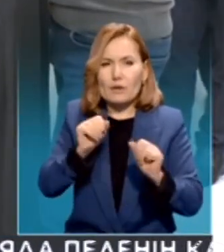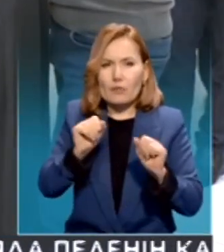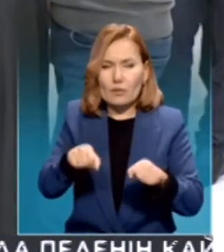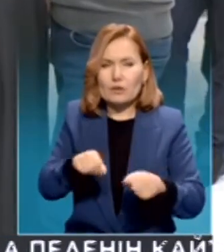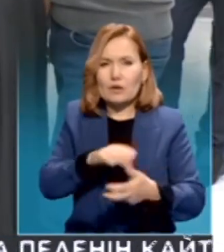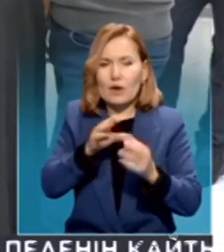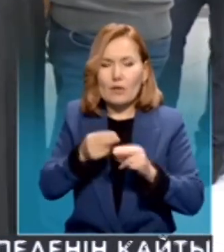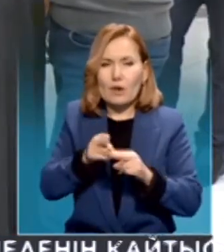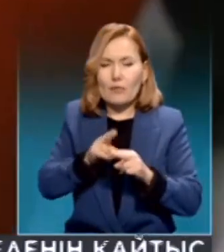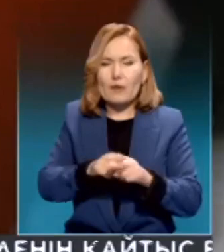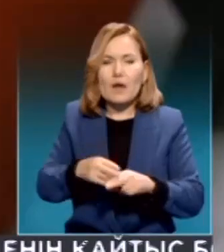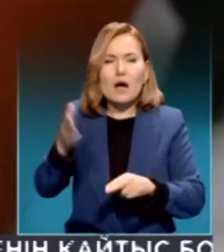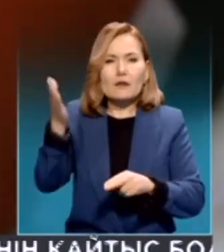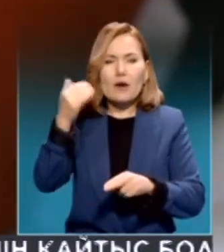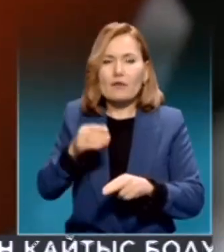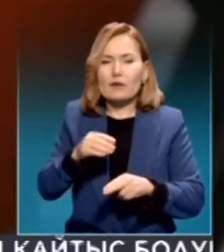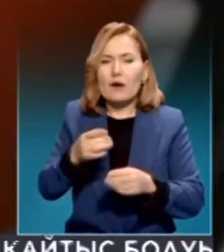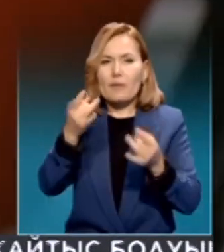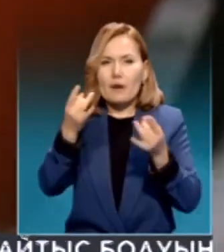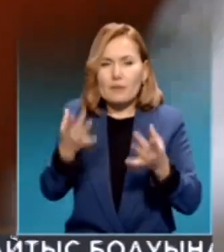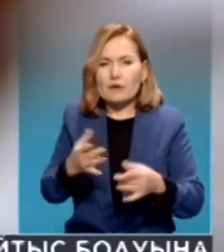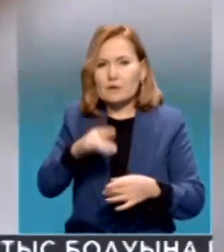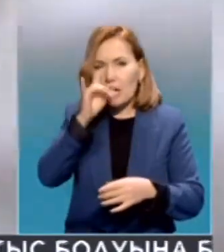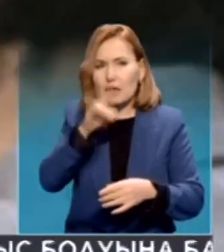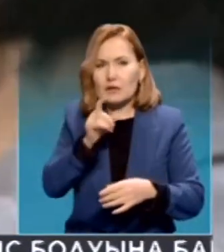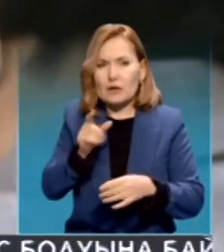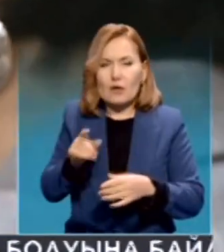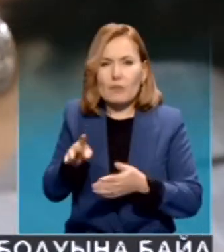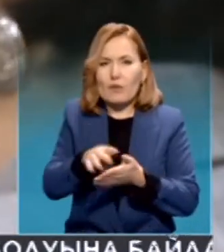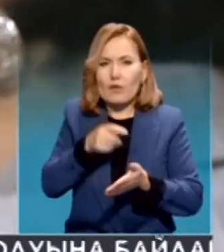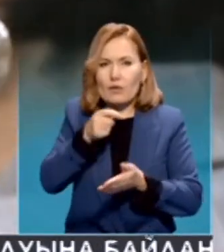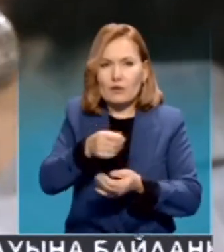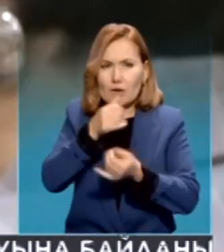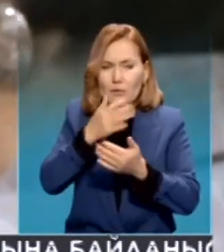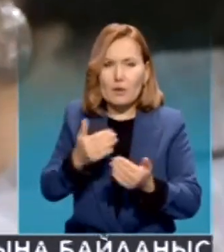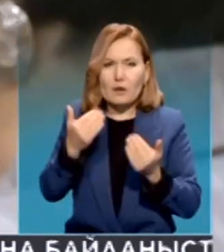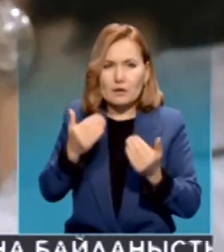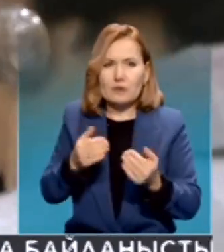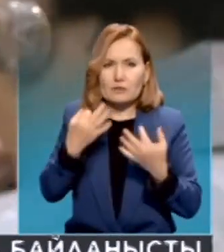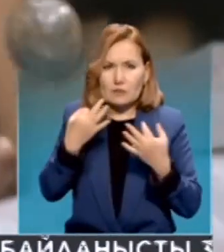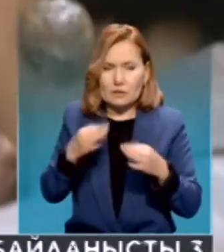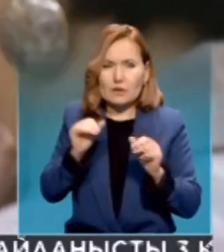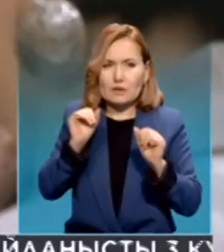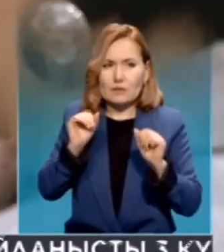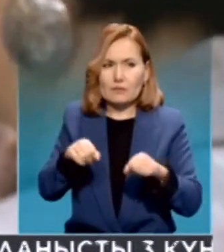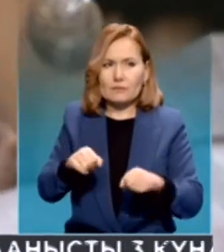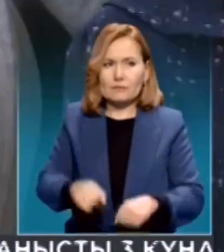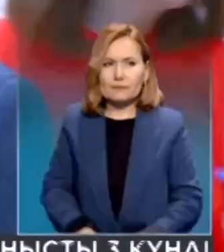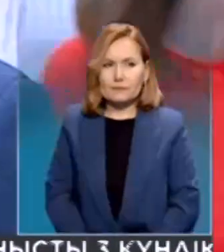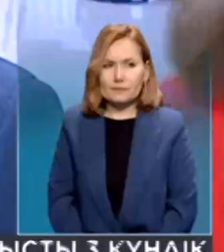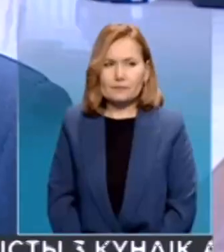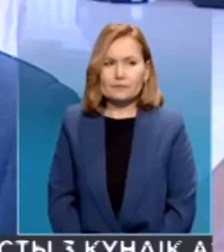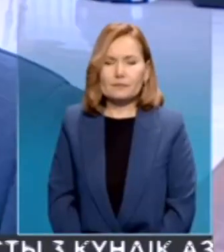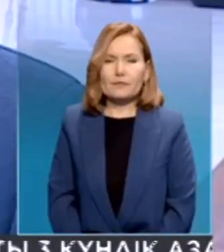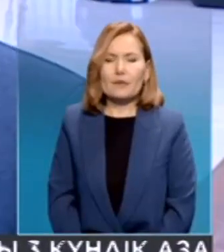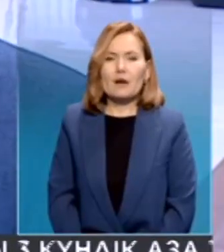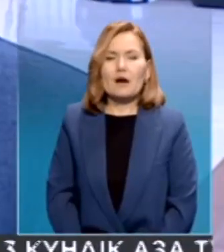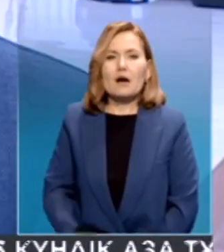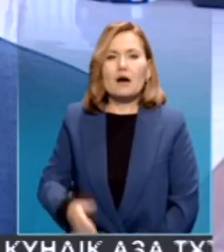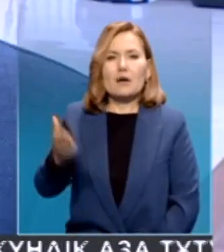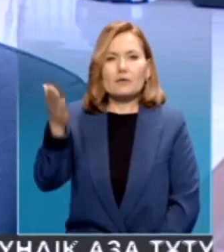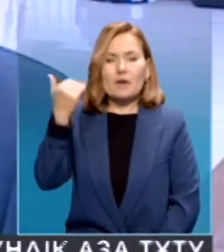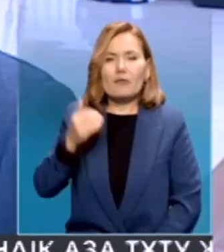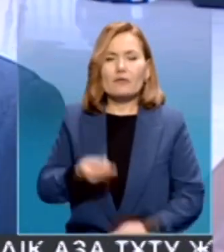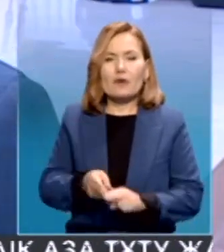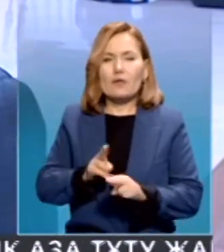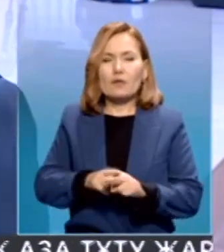лауазымды тұлғалар ғана құқылы болып келген. Бұдан былай соттың рөлі күшейеді деп отыр депутаттар. Бұрын кезде ол конституциялық кеңес